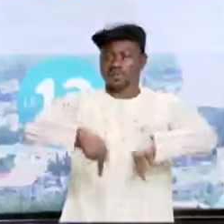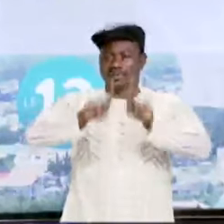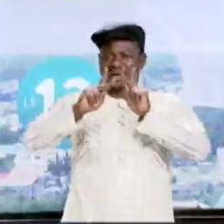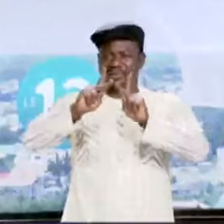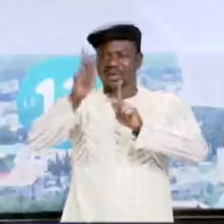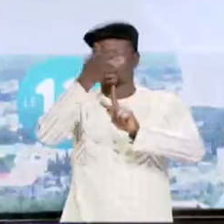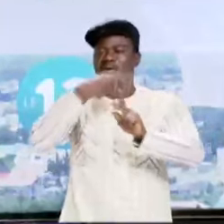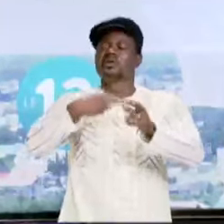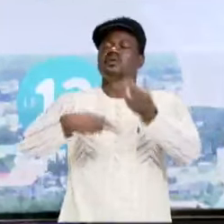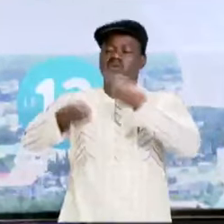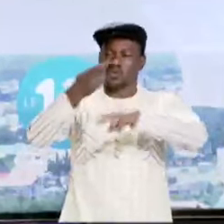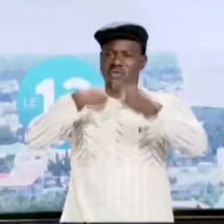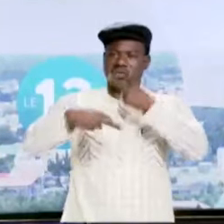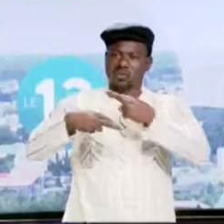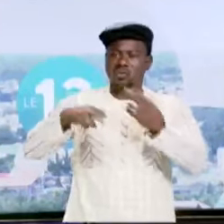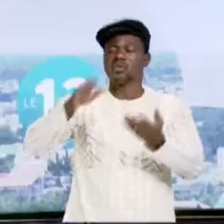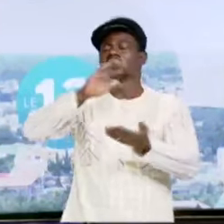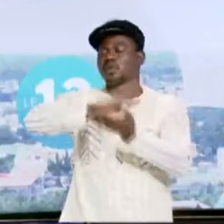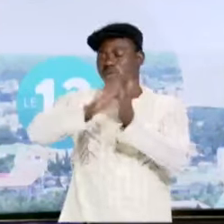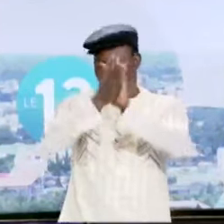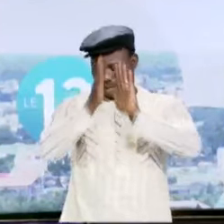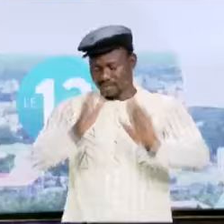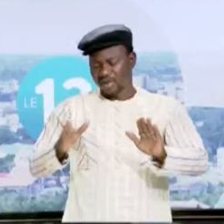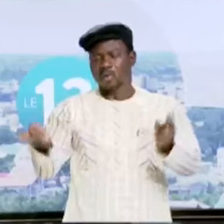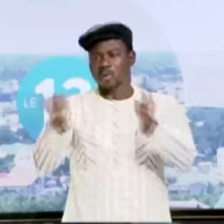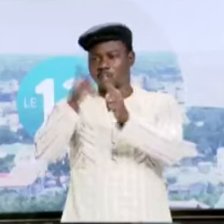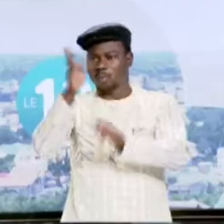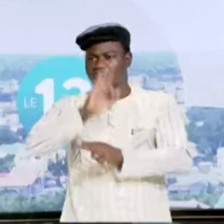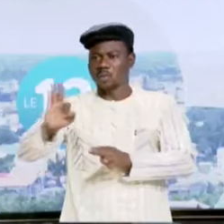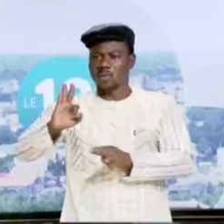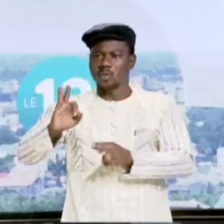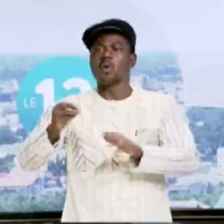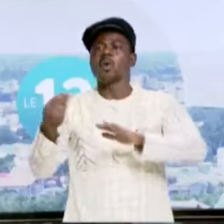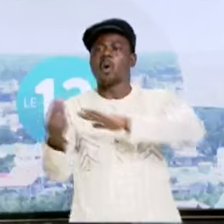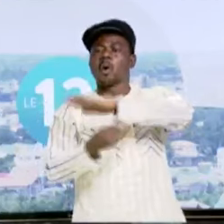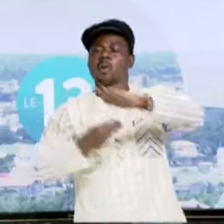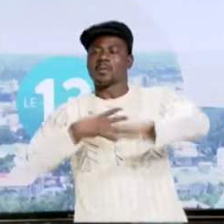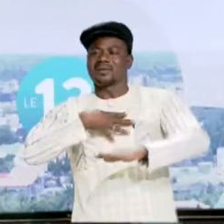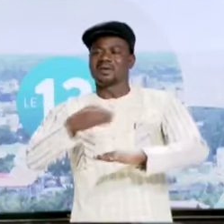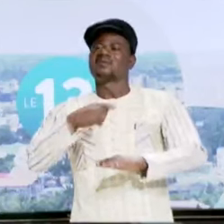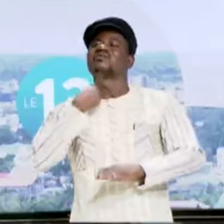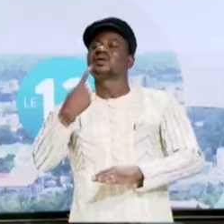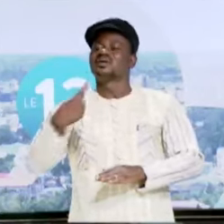le retour de la paix au Burkina Faso. Alors, Ombre Blanche, on va vous dire